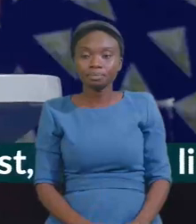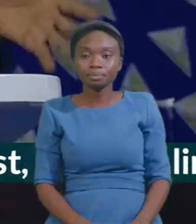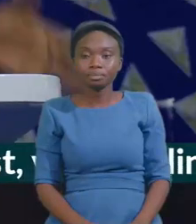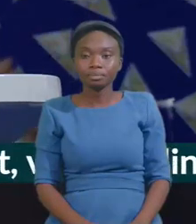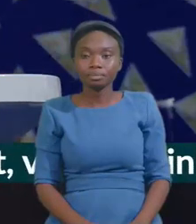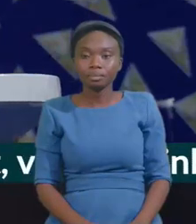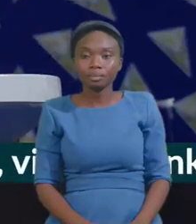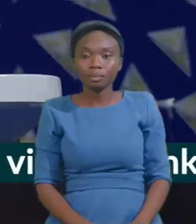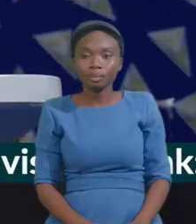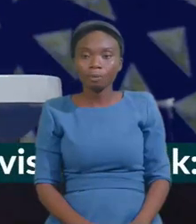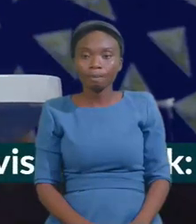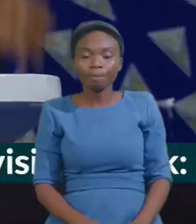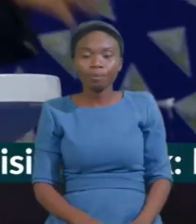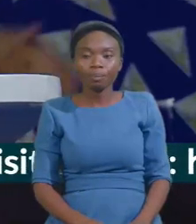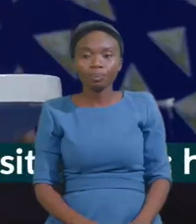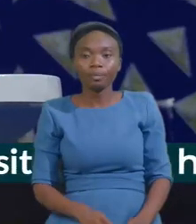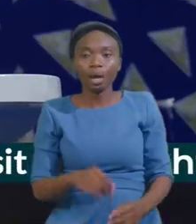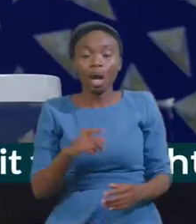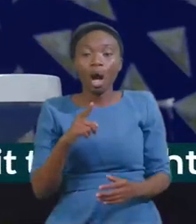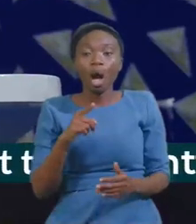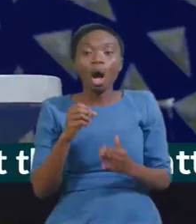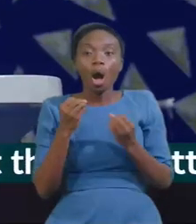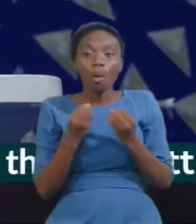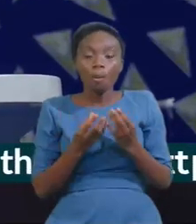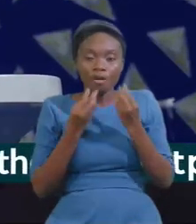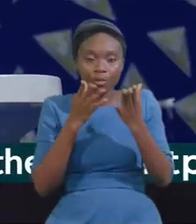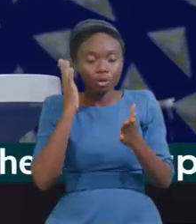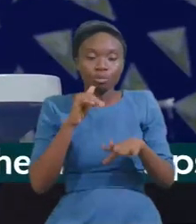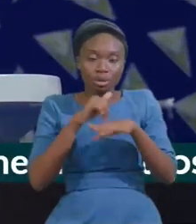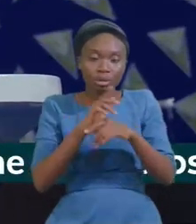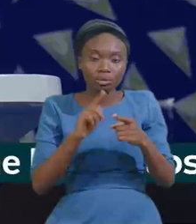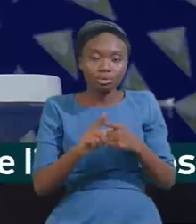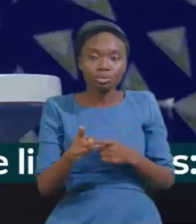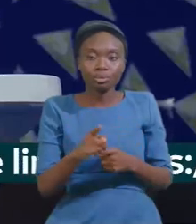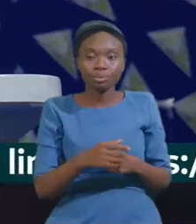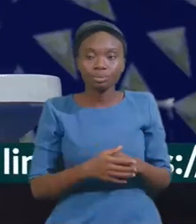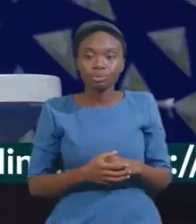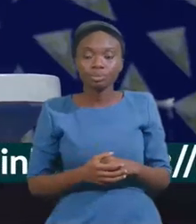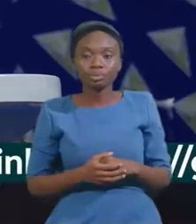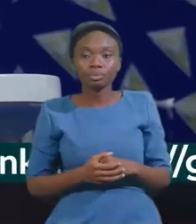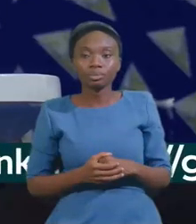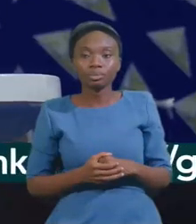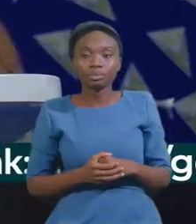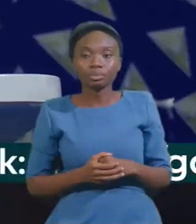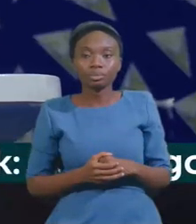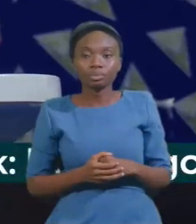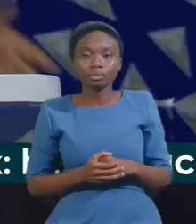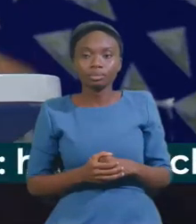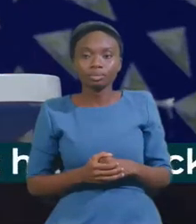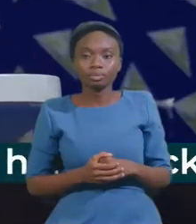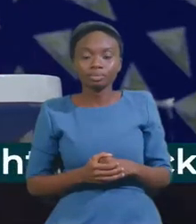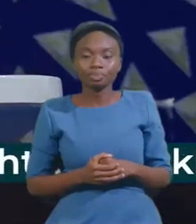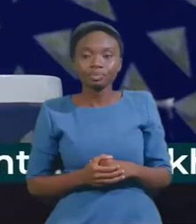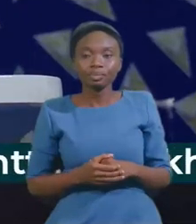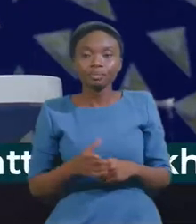2023. More details about this will be sent to you. Et on vous enverra plus de détails. The convener